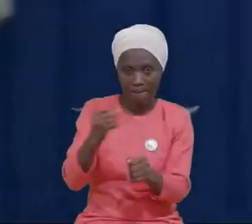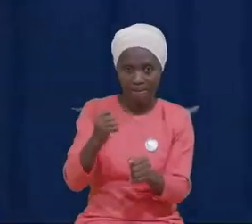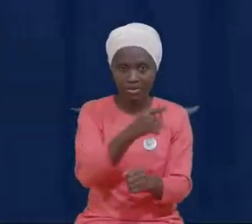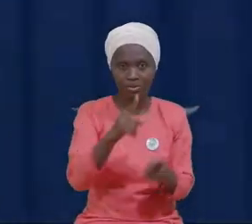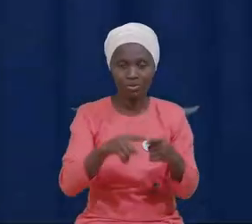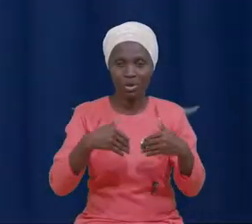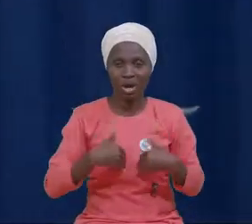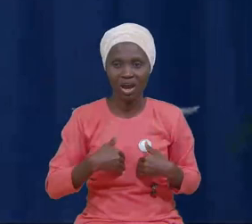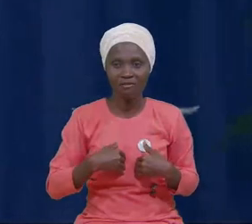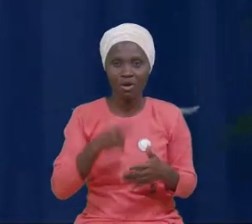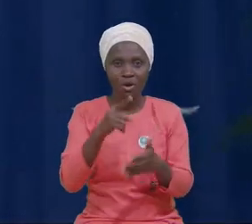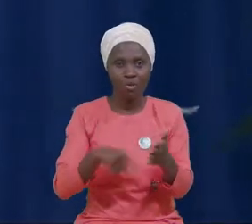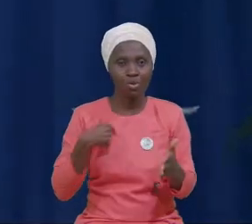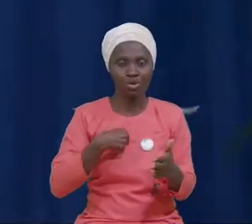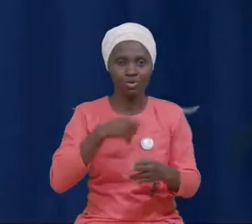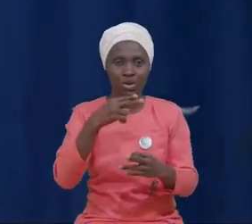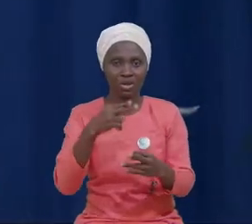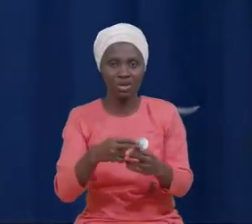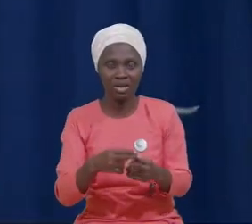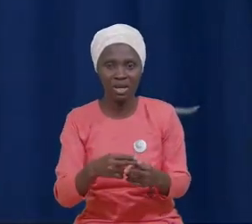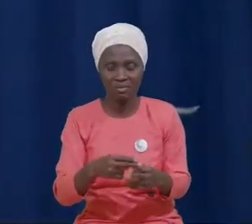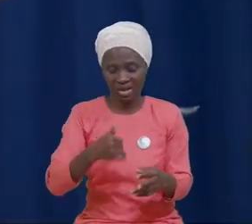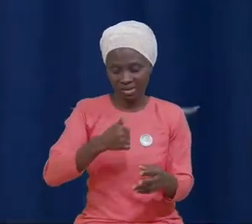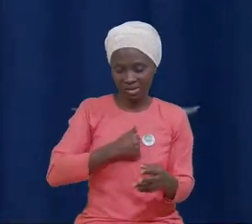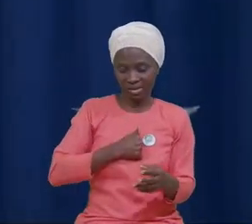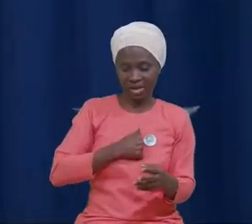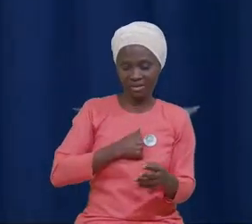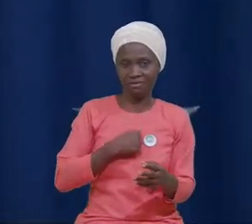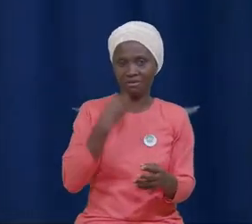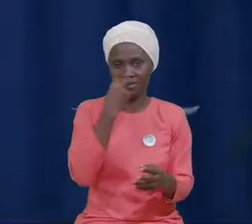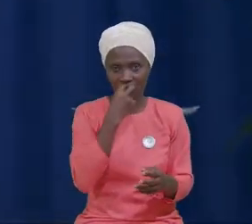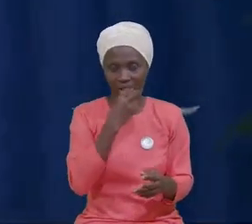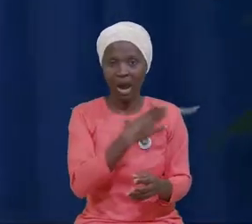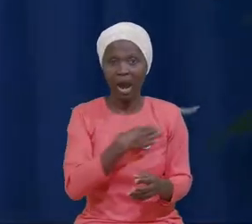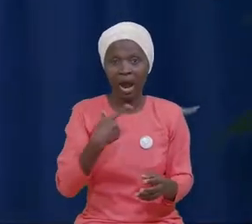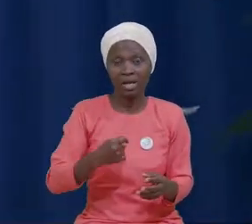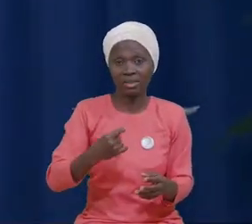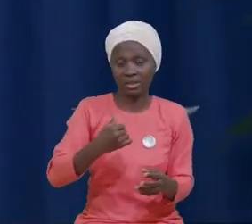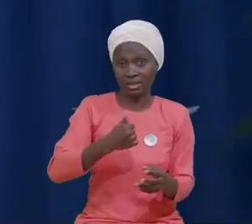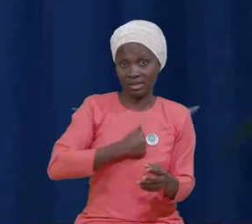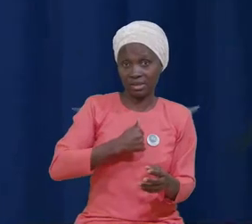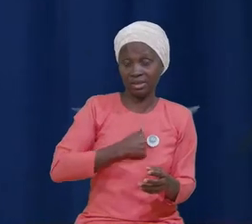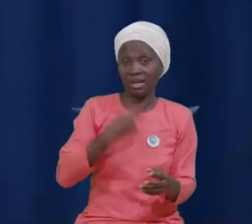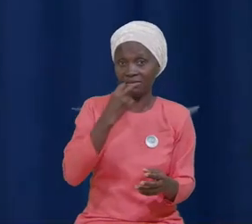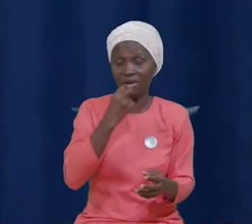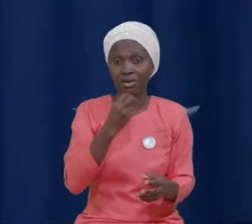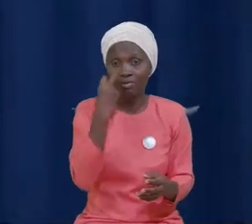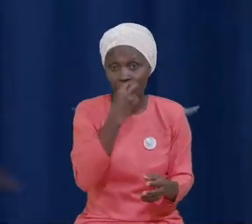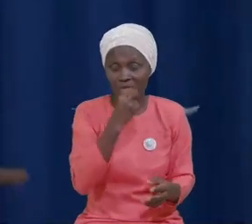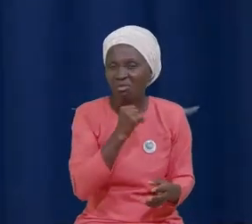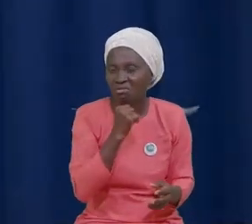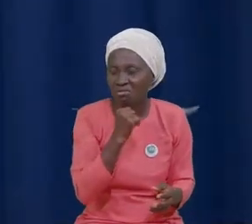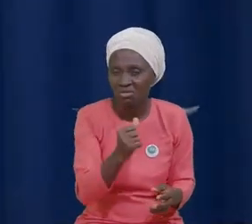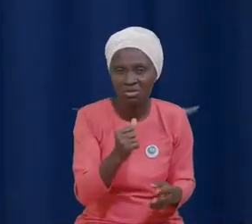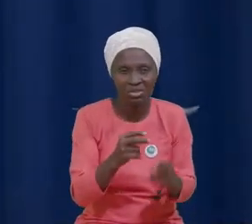vous amène aujourd'hui à avoir ce que nous appelons le soliloque. Le soliloque, ça dit te parle à toi seul, même. Ne vous